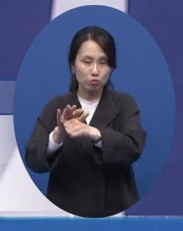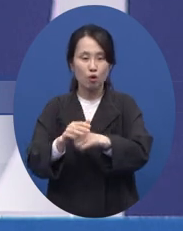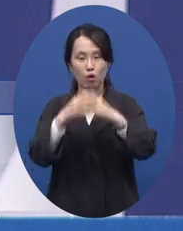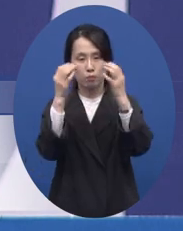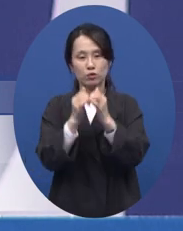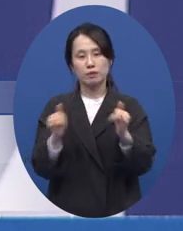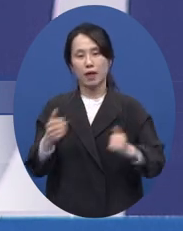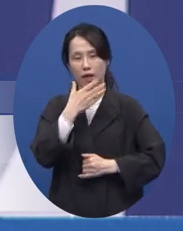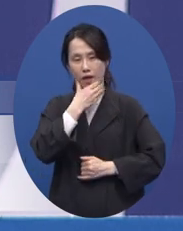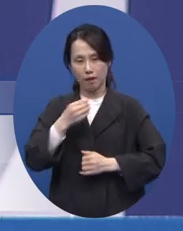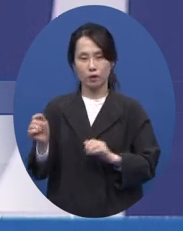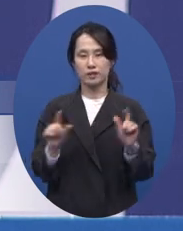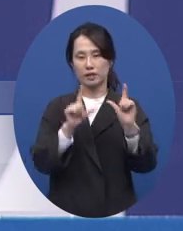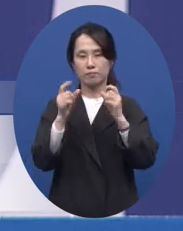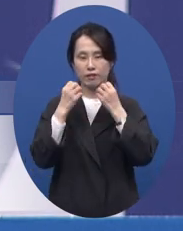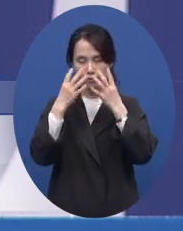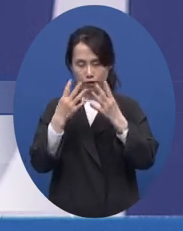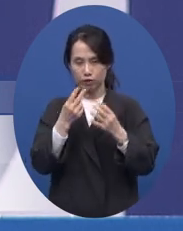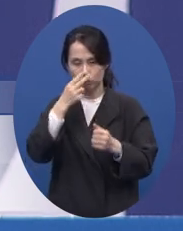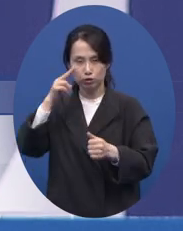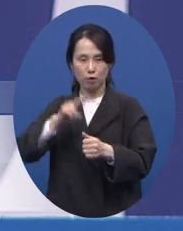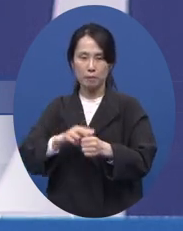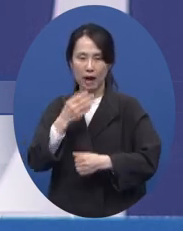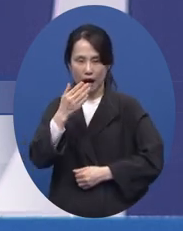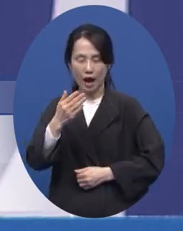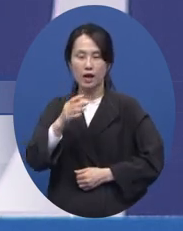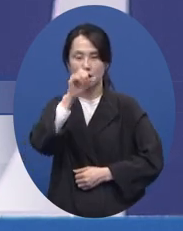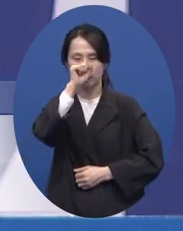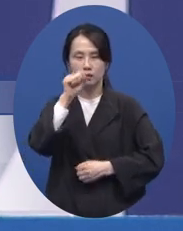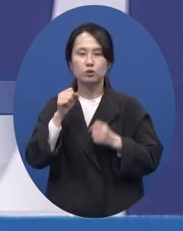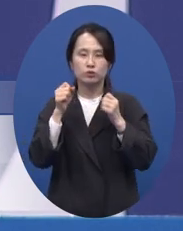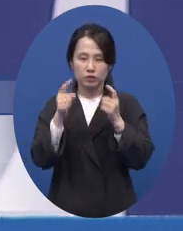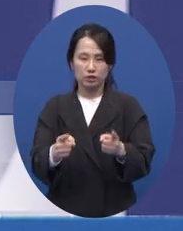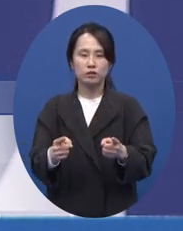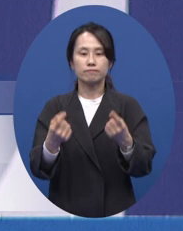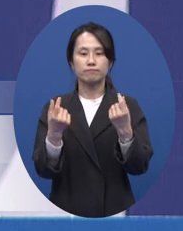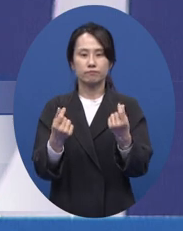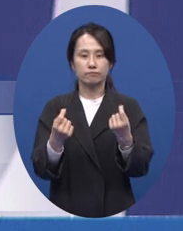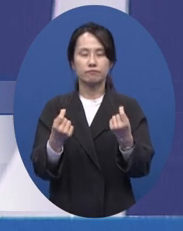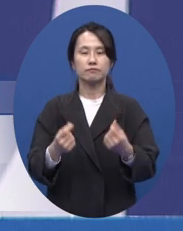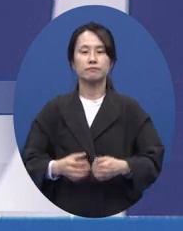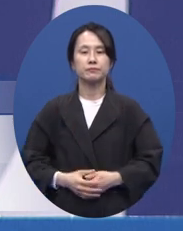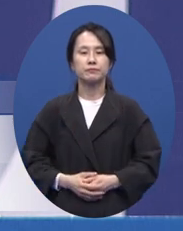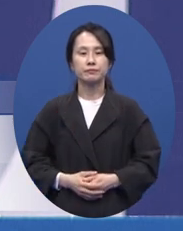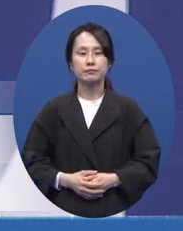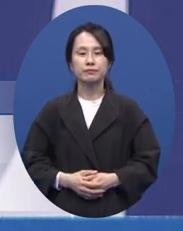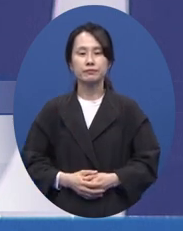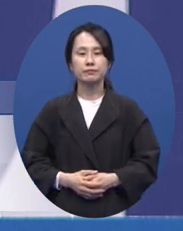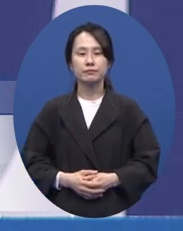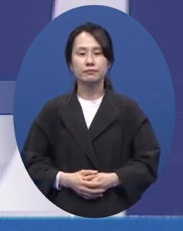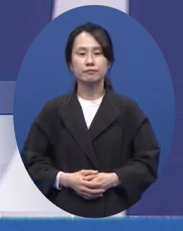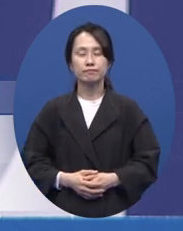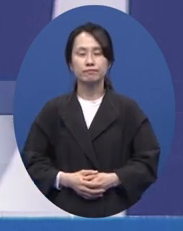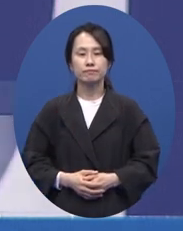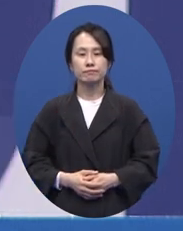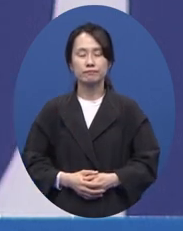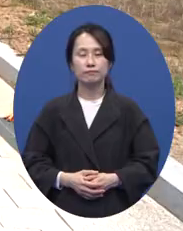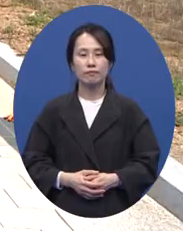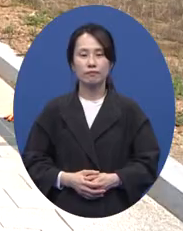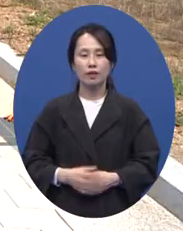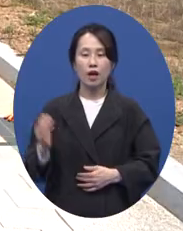이어지고 모든 사람들에게는 행복한 삶을 새롭게 더 시도해 볼 수 있는 그런 좋은 기회가 되는 것